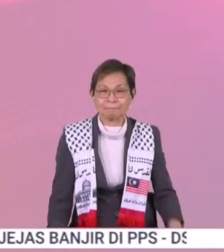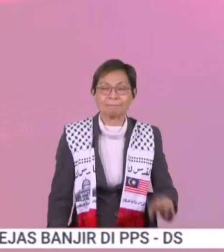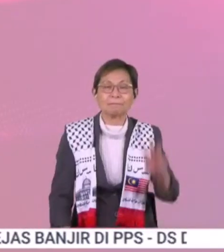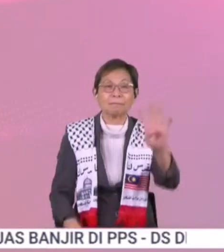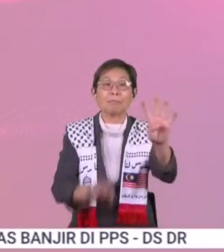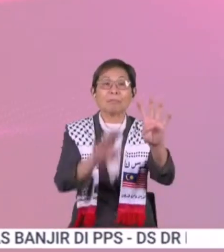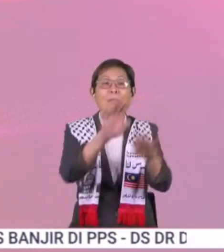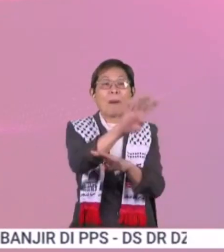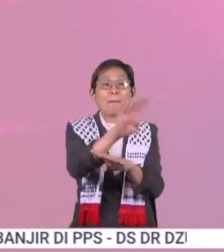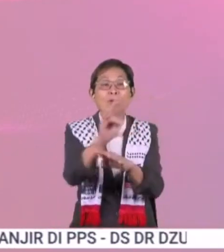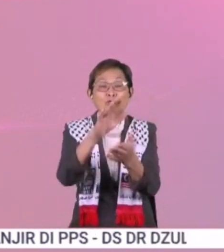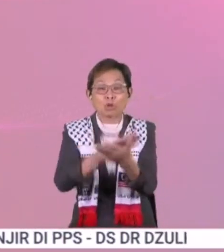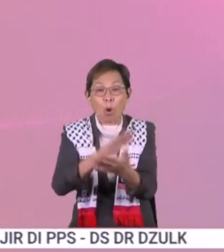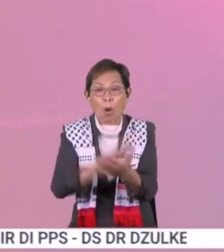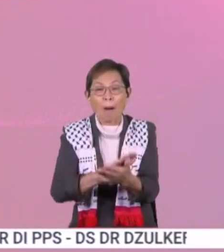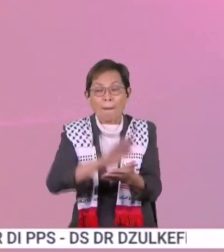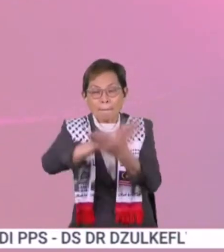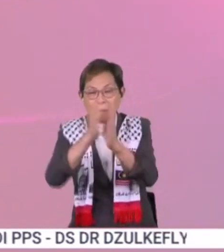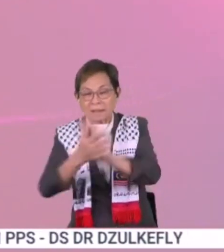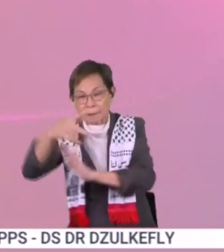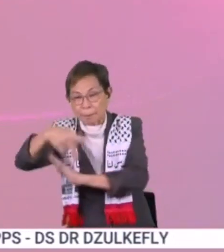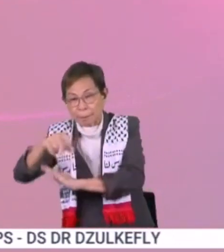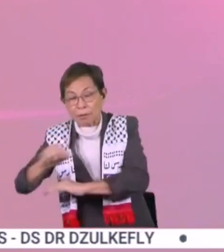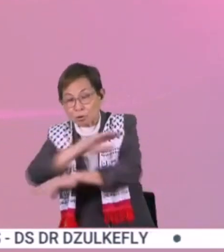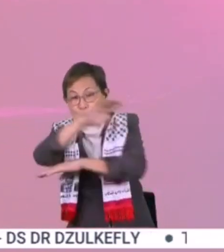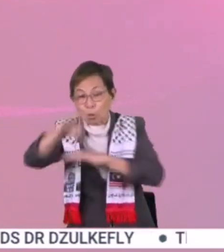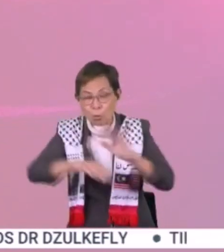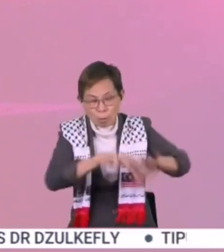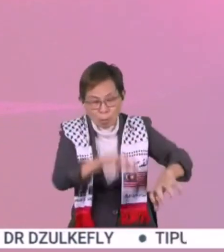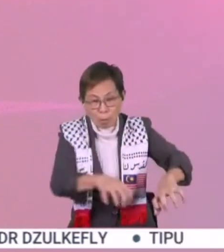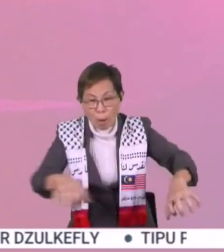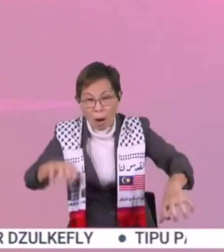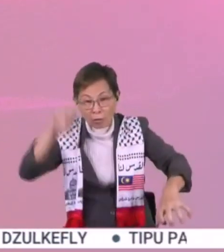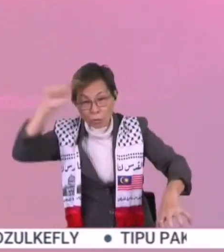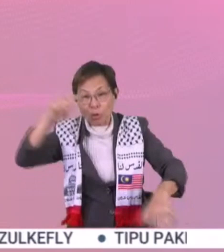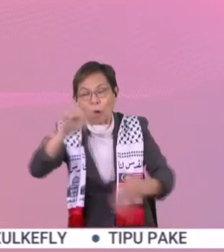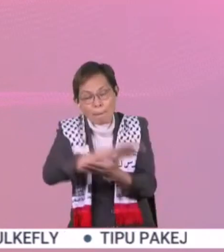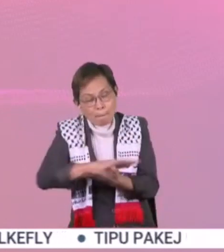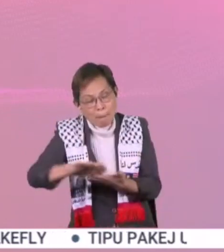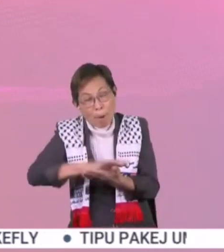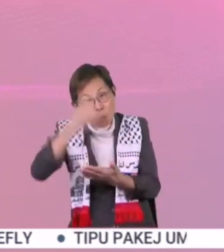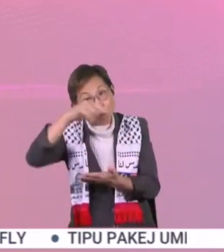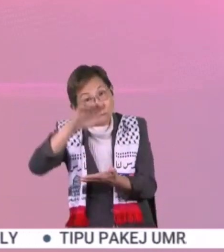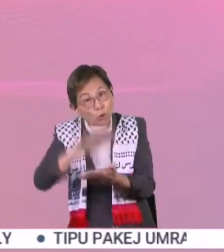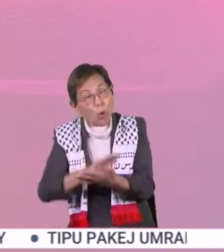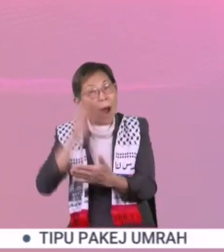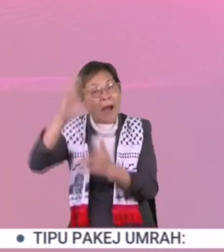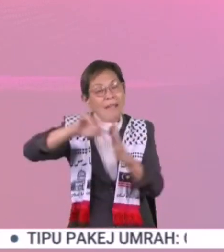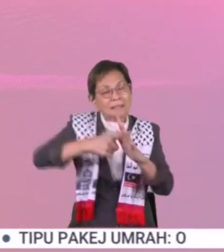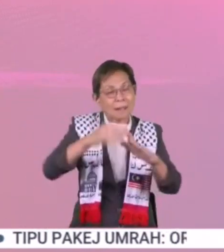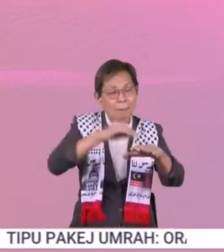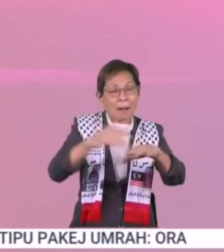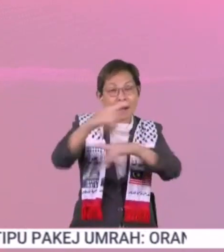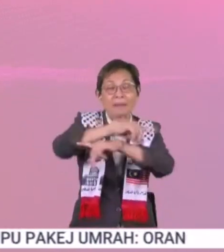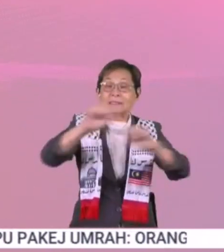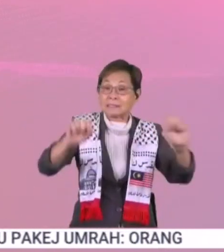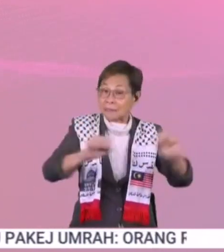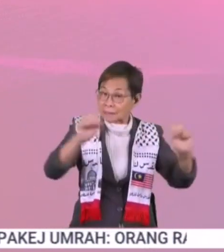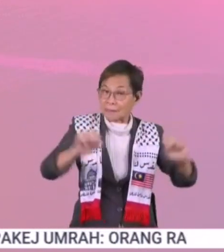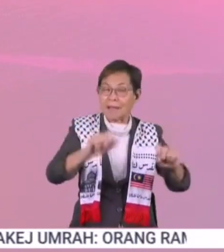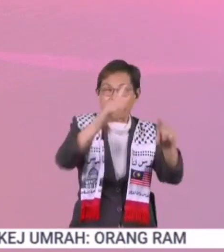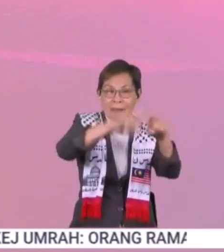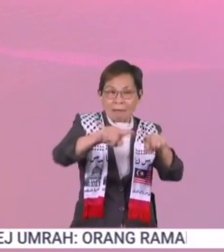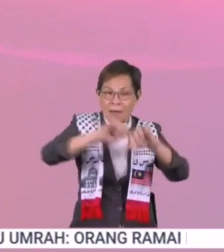47 sekolah yang dijadikan PPS di semua daerah di Terengganu dibersihkan untuk sesi persekolahan yang akan bermula Selasa ini pelbagai